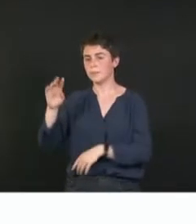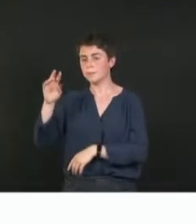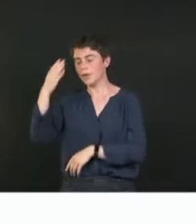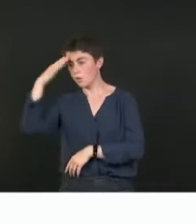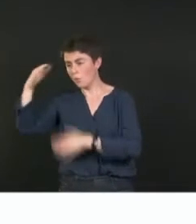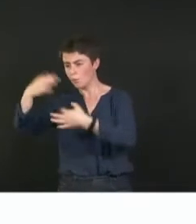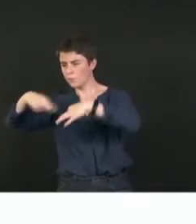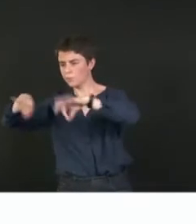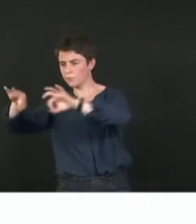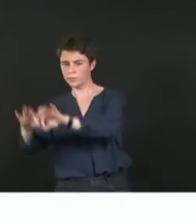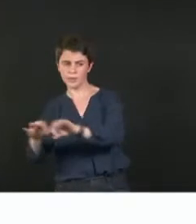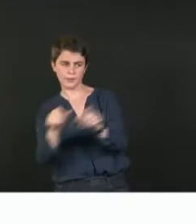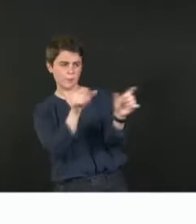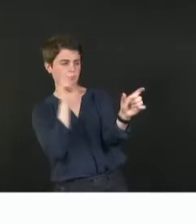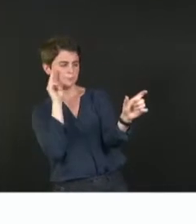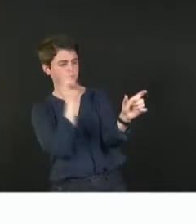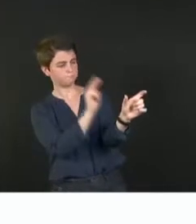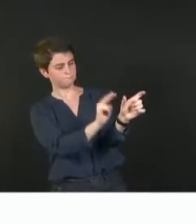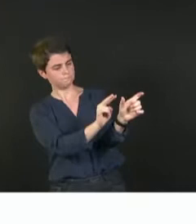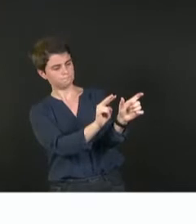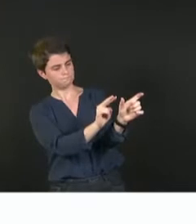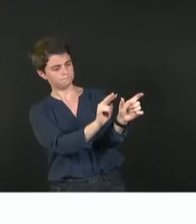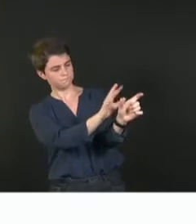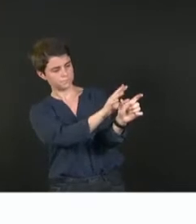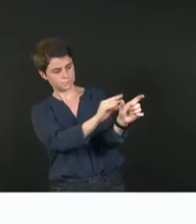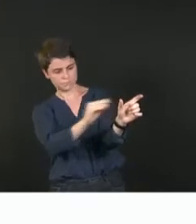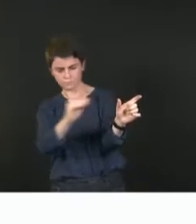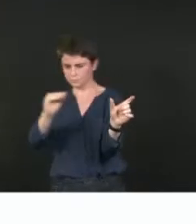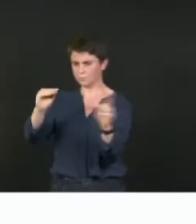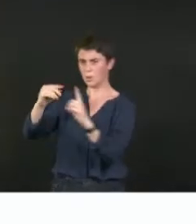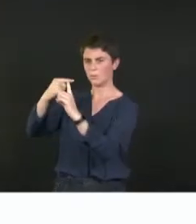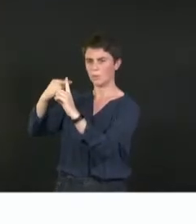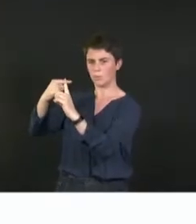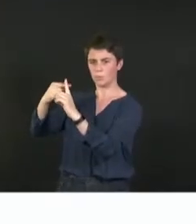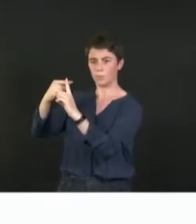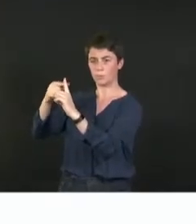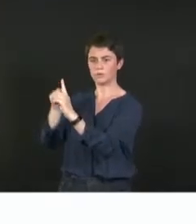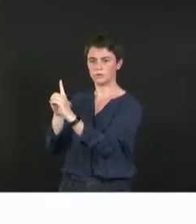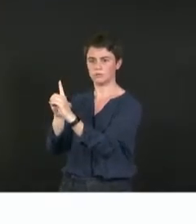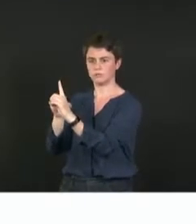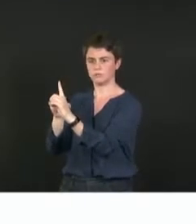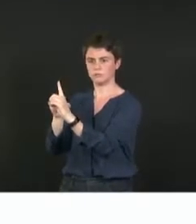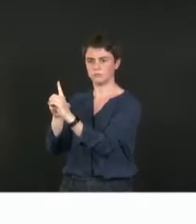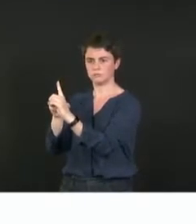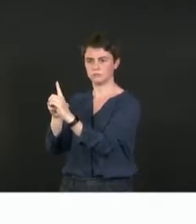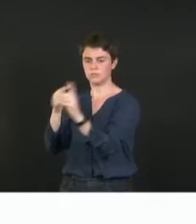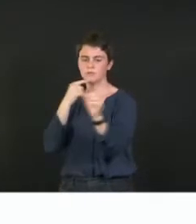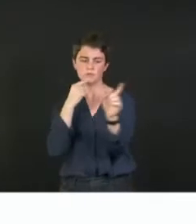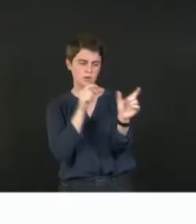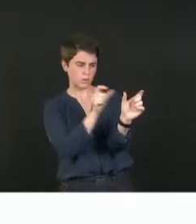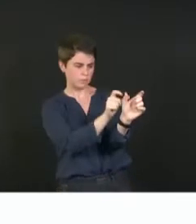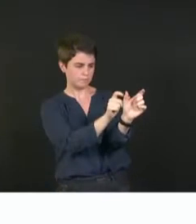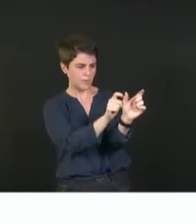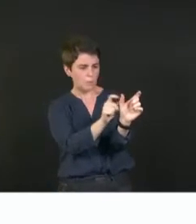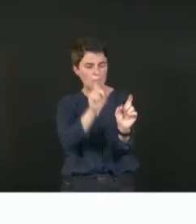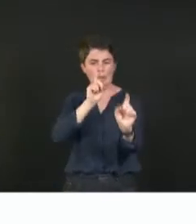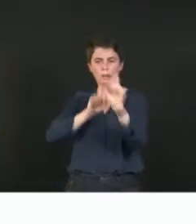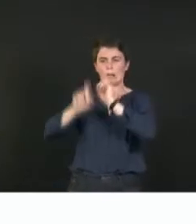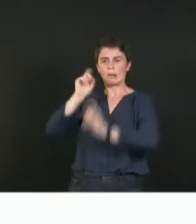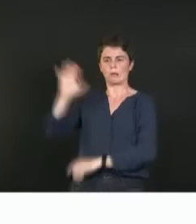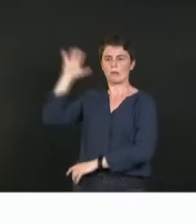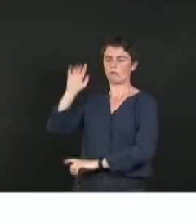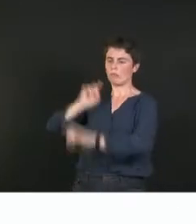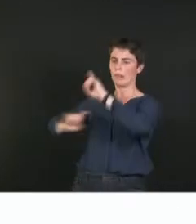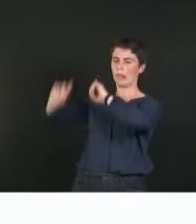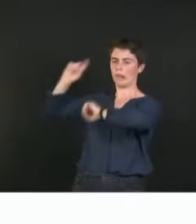ces autres pays était le côté positif de la frugalité et non pas un côté qui serait une régression. Il ne